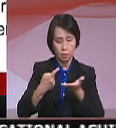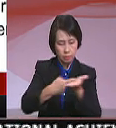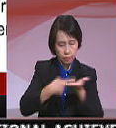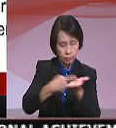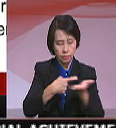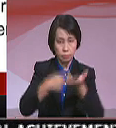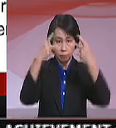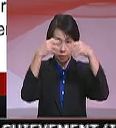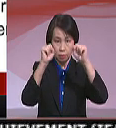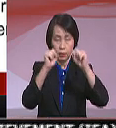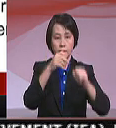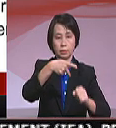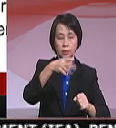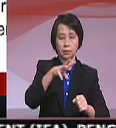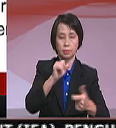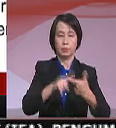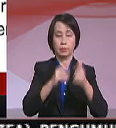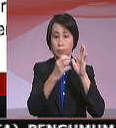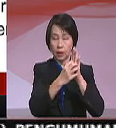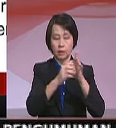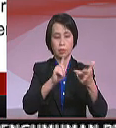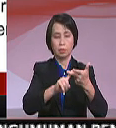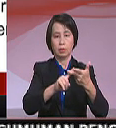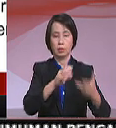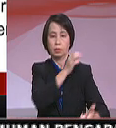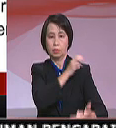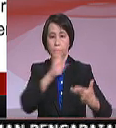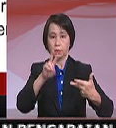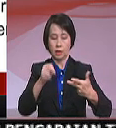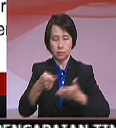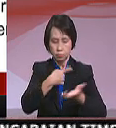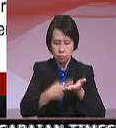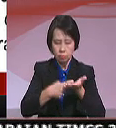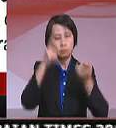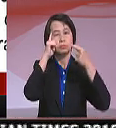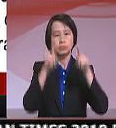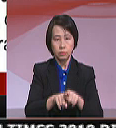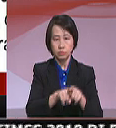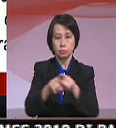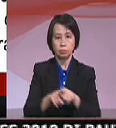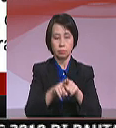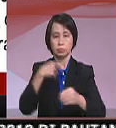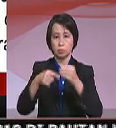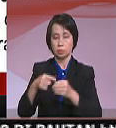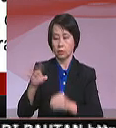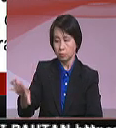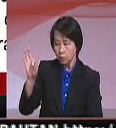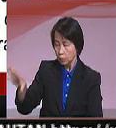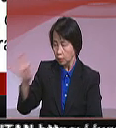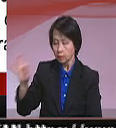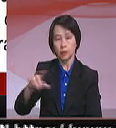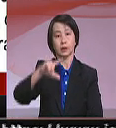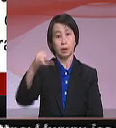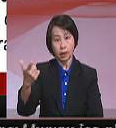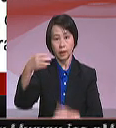perbincangan antara Presiden Bersatu, Presiden PAS dan pengerusi BN itu turut mencapai kata sepakat berhubung pelantikan-pelantikan